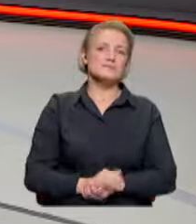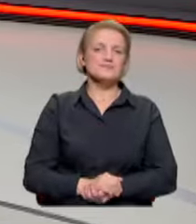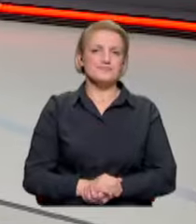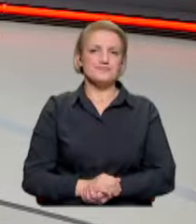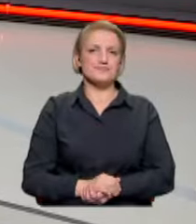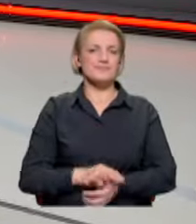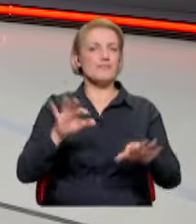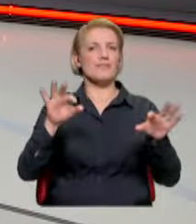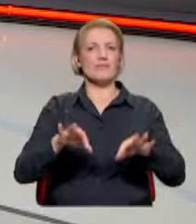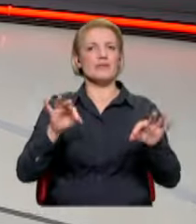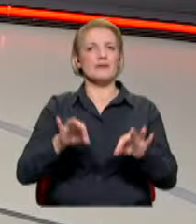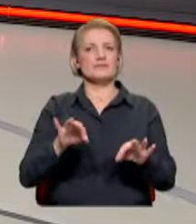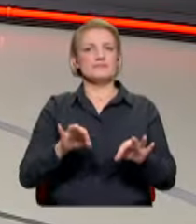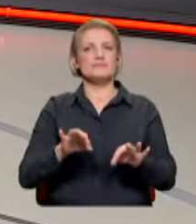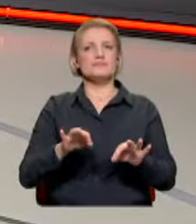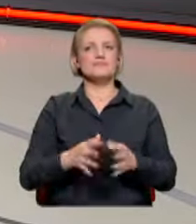Evet gelelim